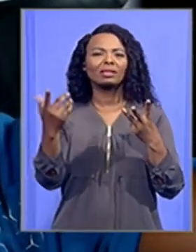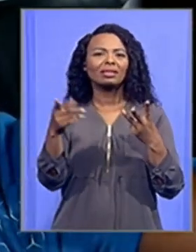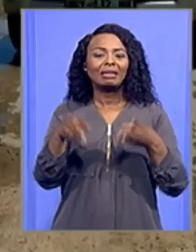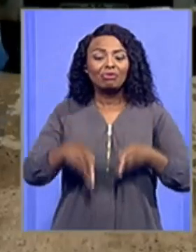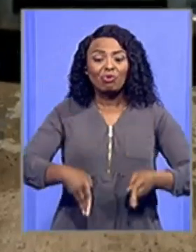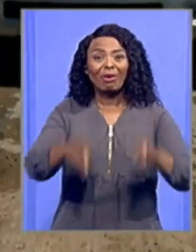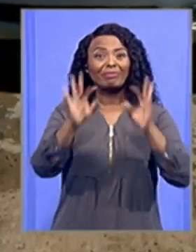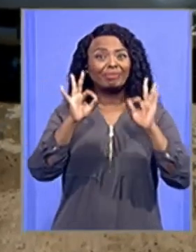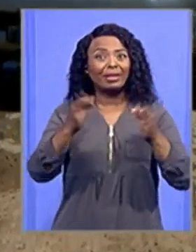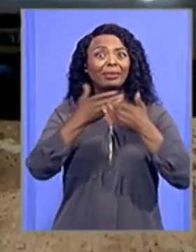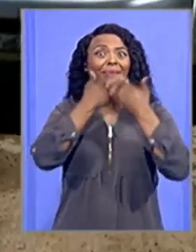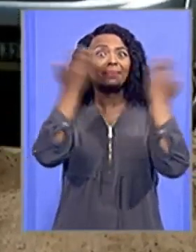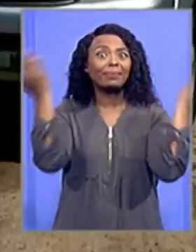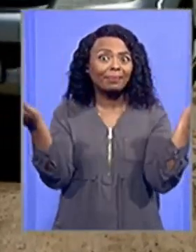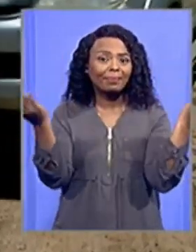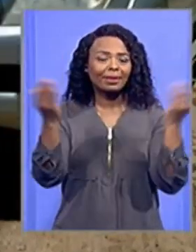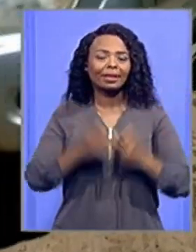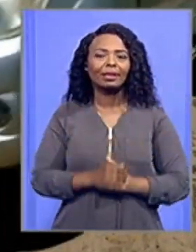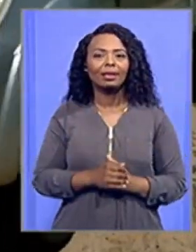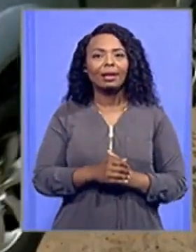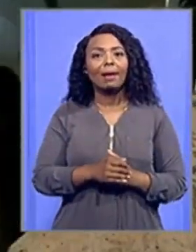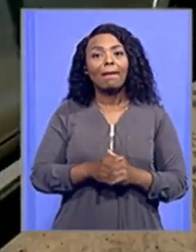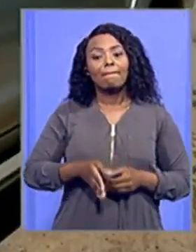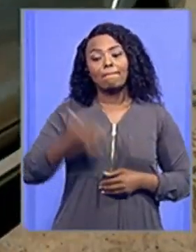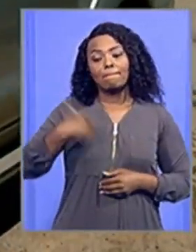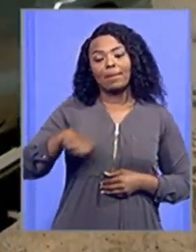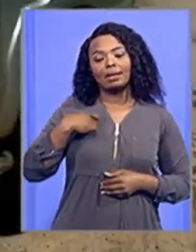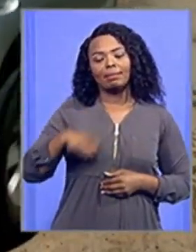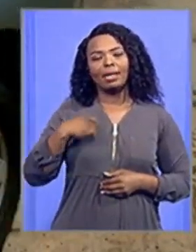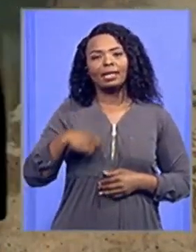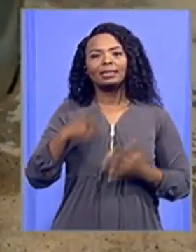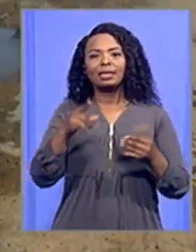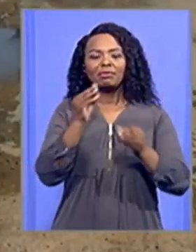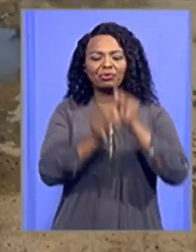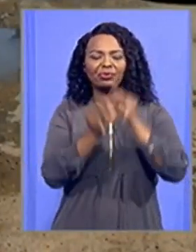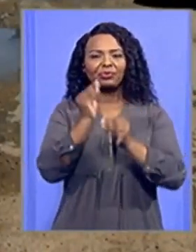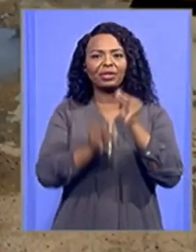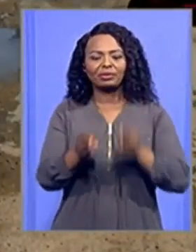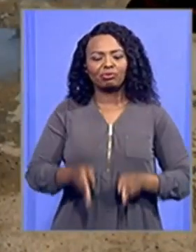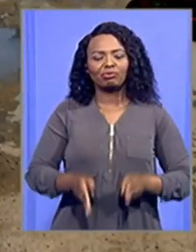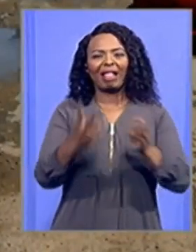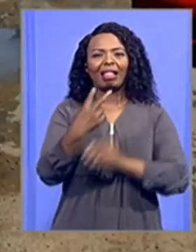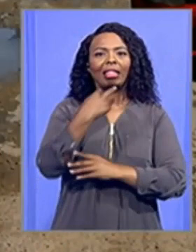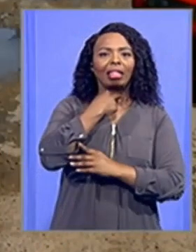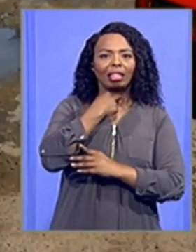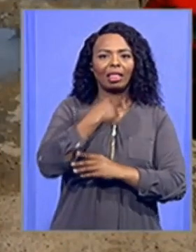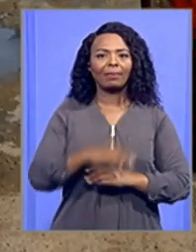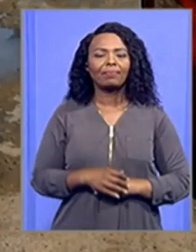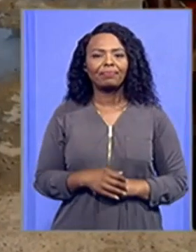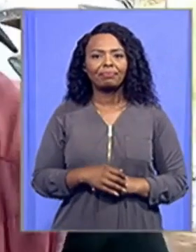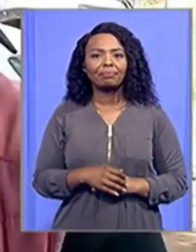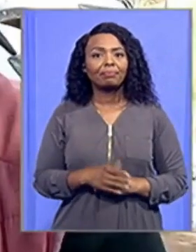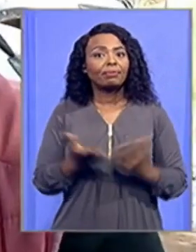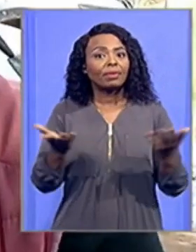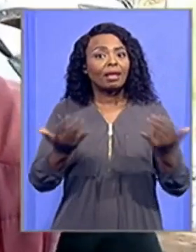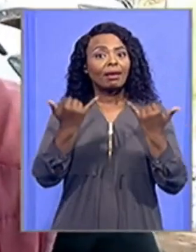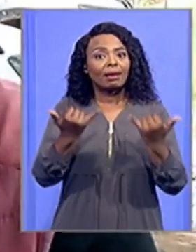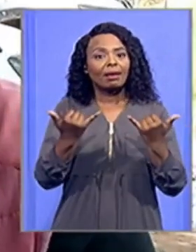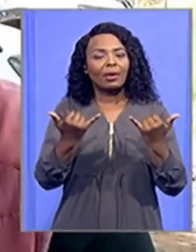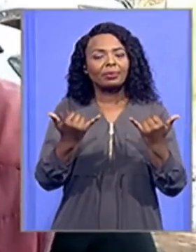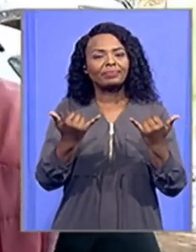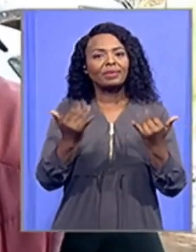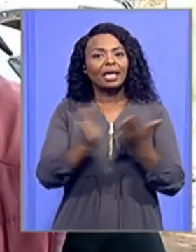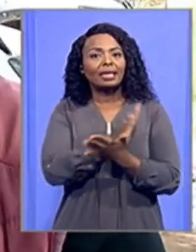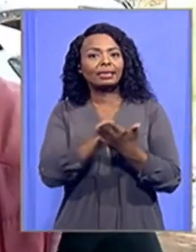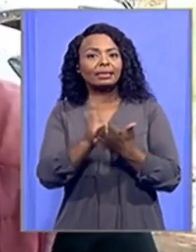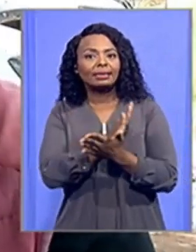siama. Mmasepala wa selegae le ona o palelwa ke go baakanya ditsela tsa yona. Ikutlisha ka baka la gore some of